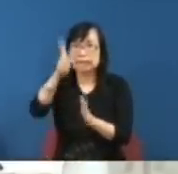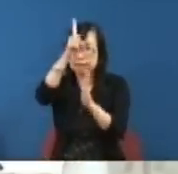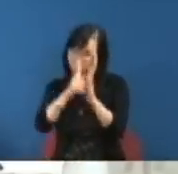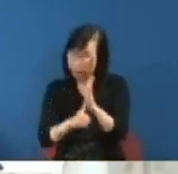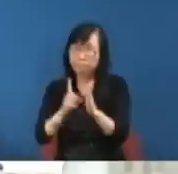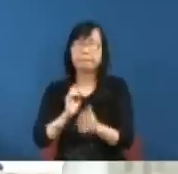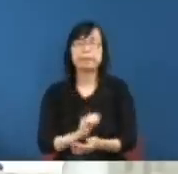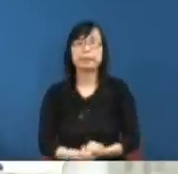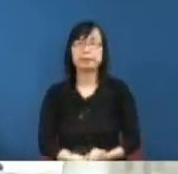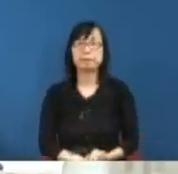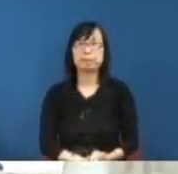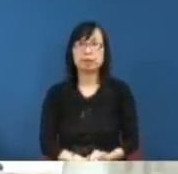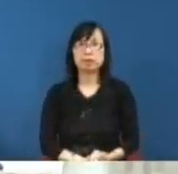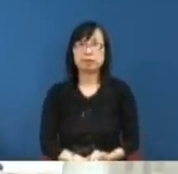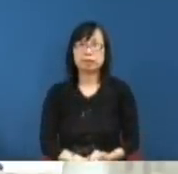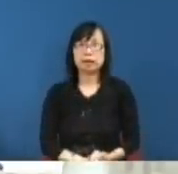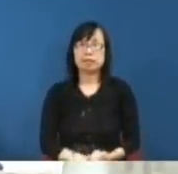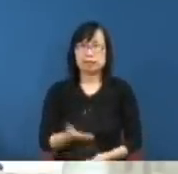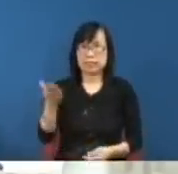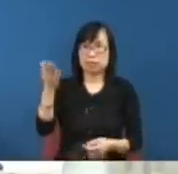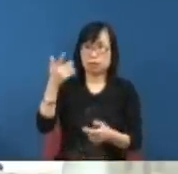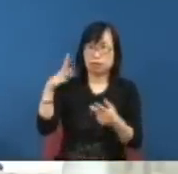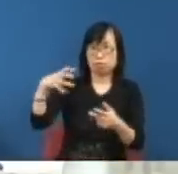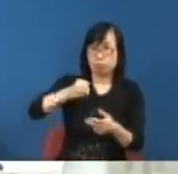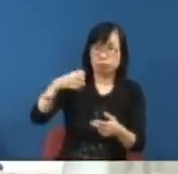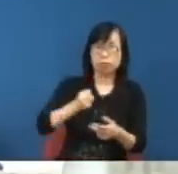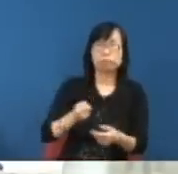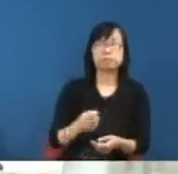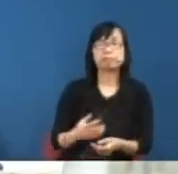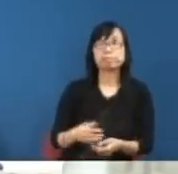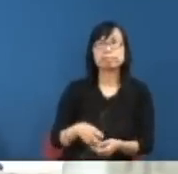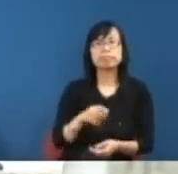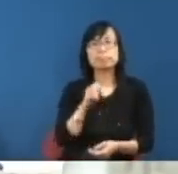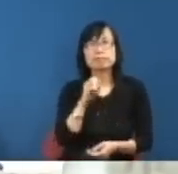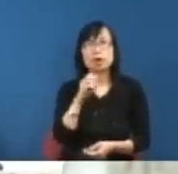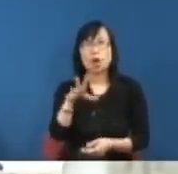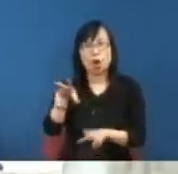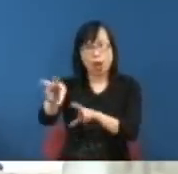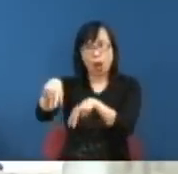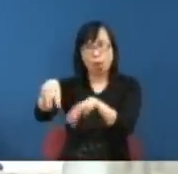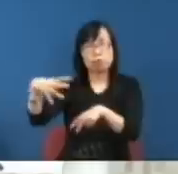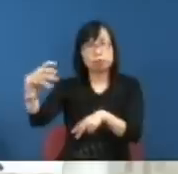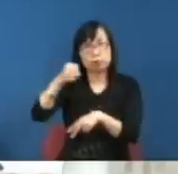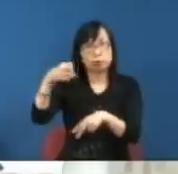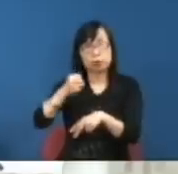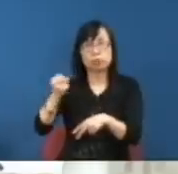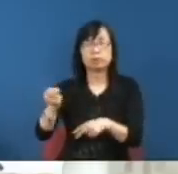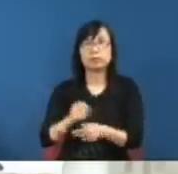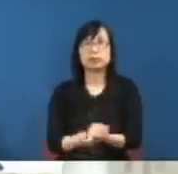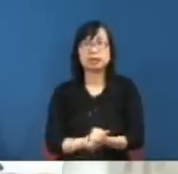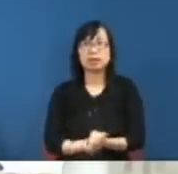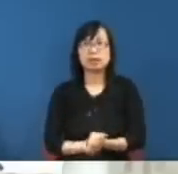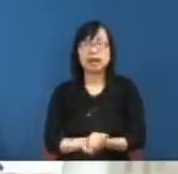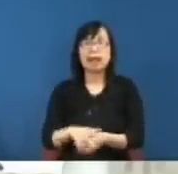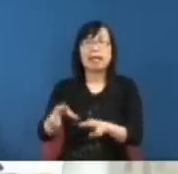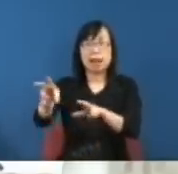不是？所以其實這個卡特雖然間說它是一個所謂農夫總統，其實它是一個即是